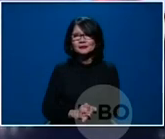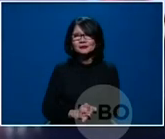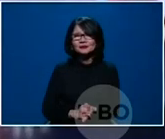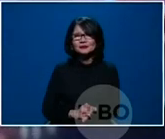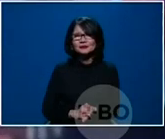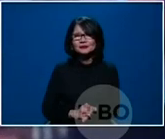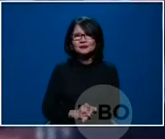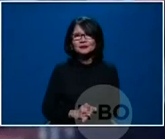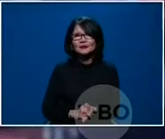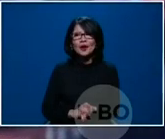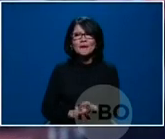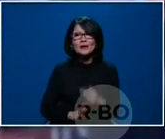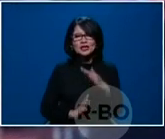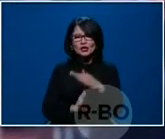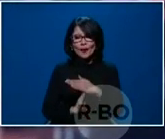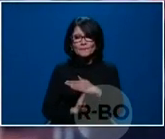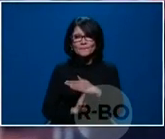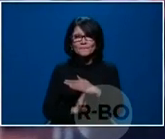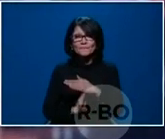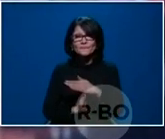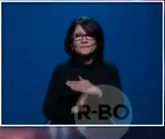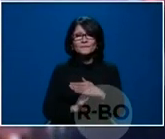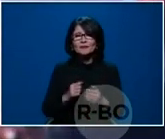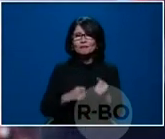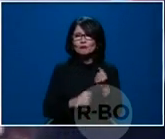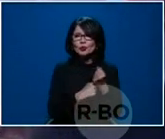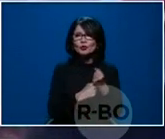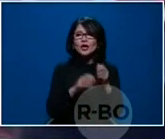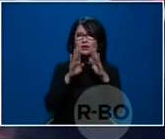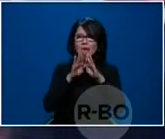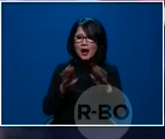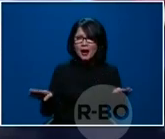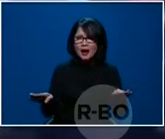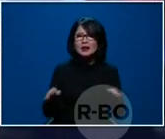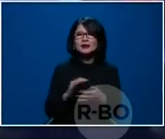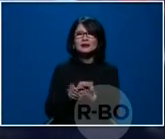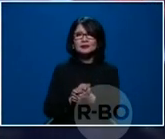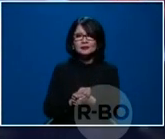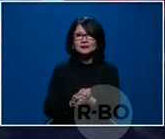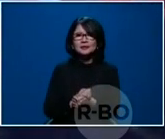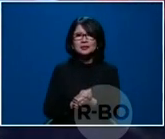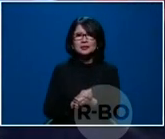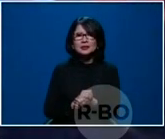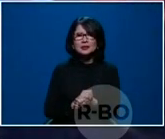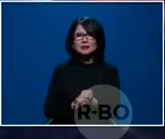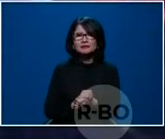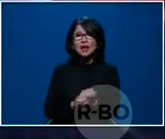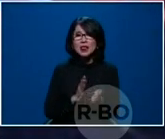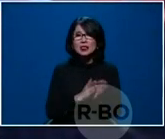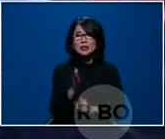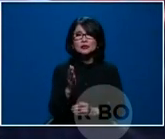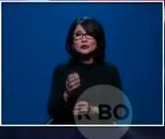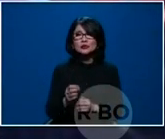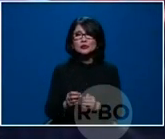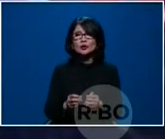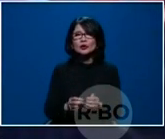oke para pendukung kita tenang untuk kita bisa melanjutkan sesi ini terima kasih langsung paslon 2 Anda dapat menanggapi